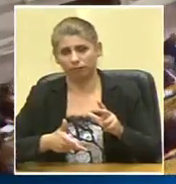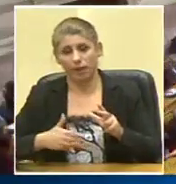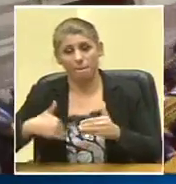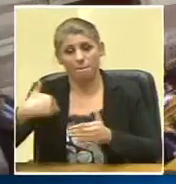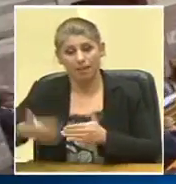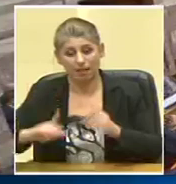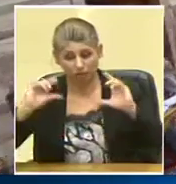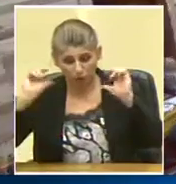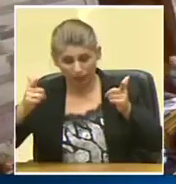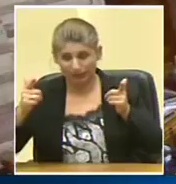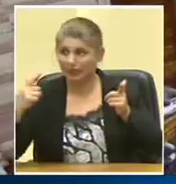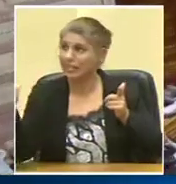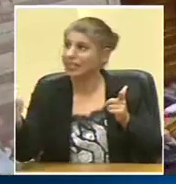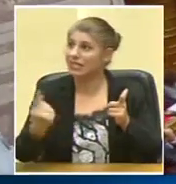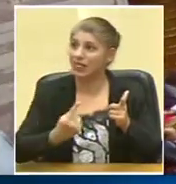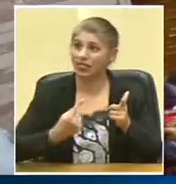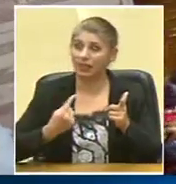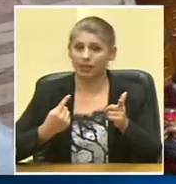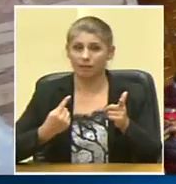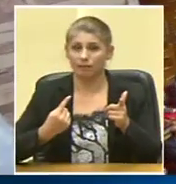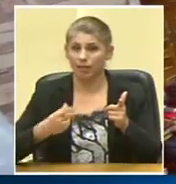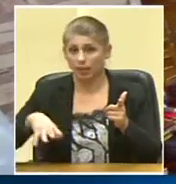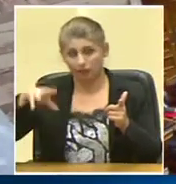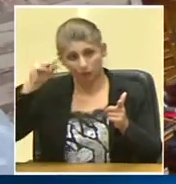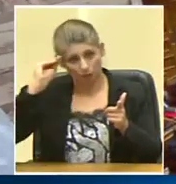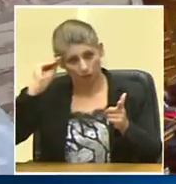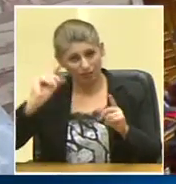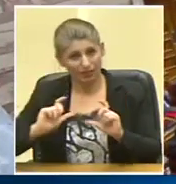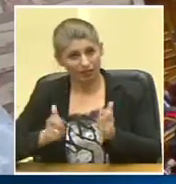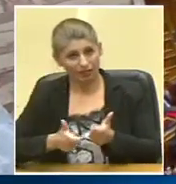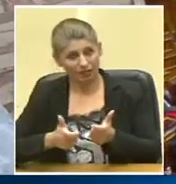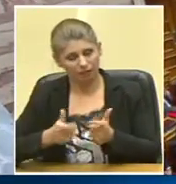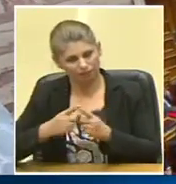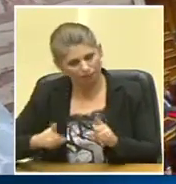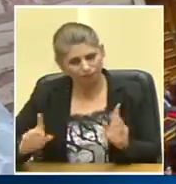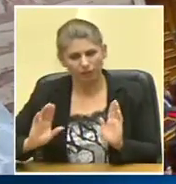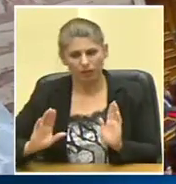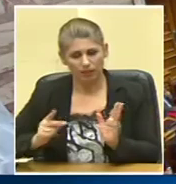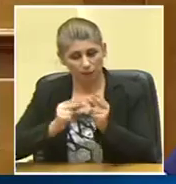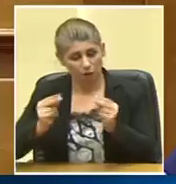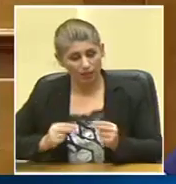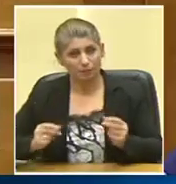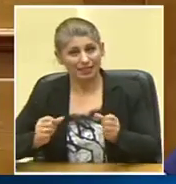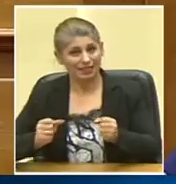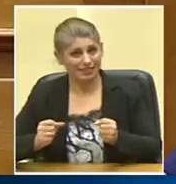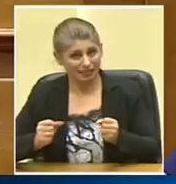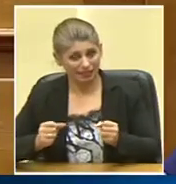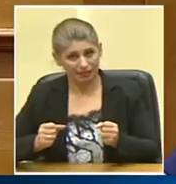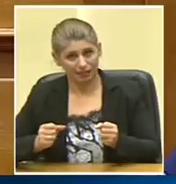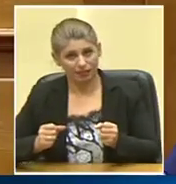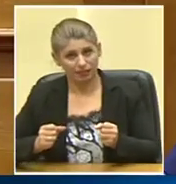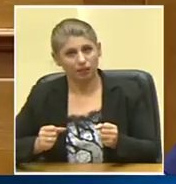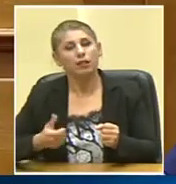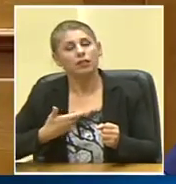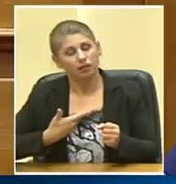μεταδημοκρατική συνθήκη και λαμβάνοντας υπόψη τις εθνικές ιδιομορφίες και τα αποτελέσματα της κρίσης,